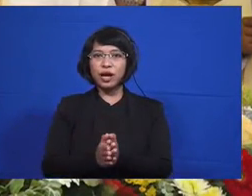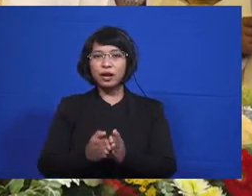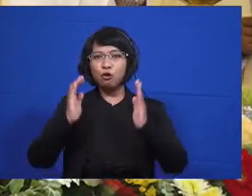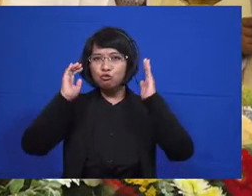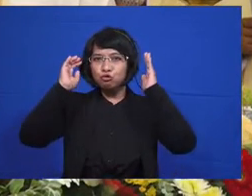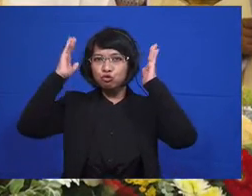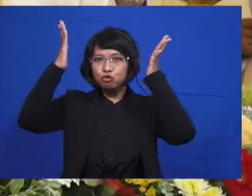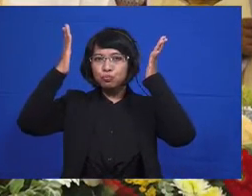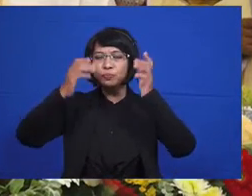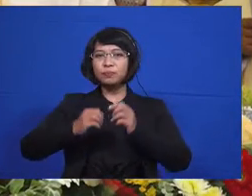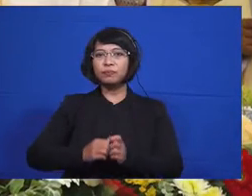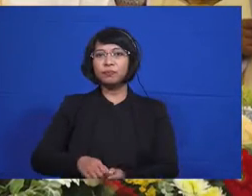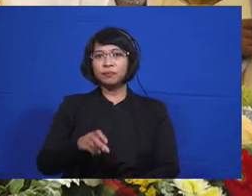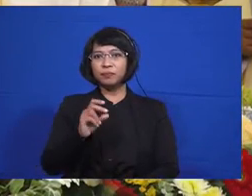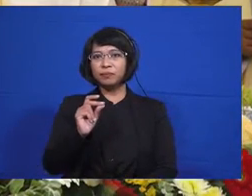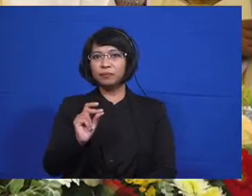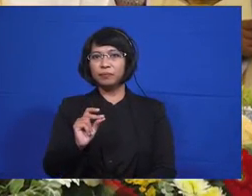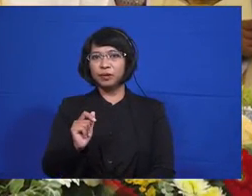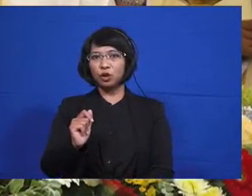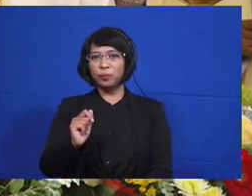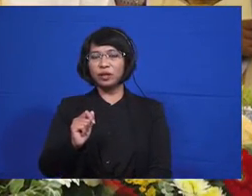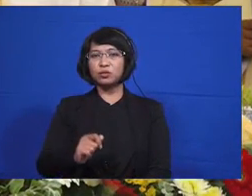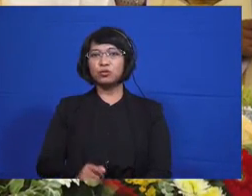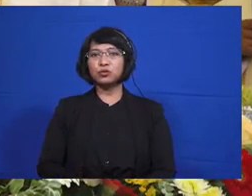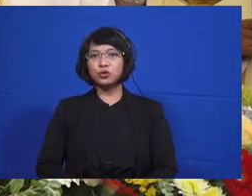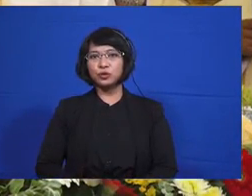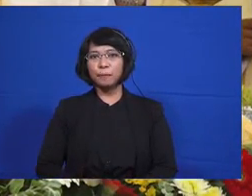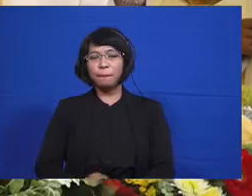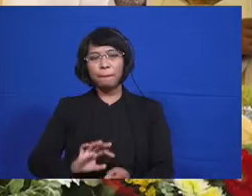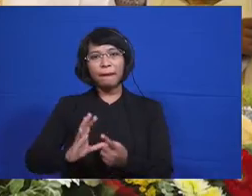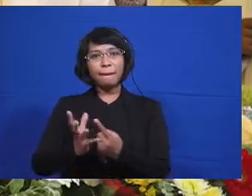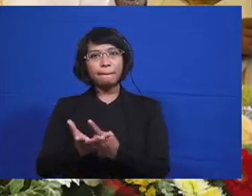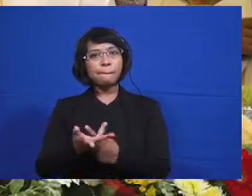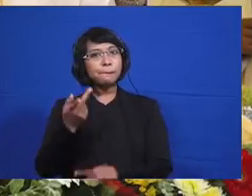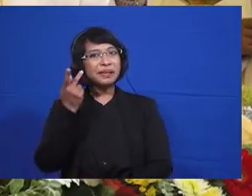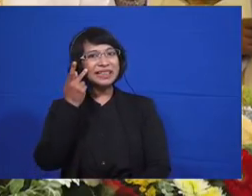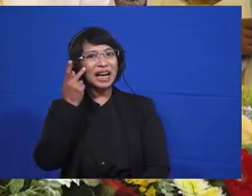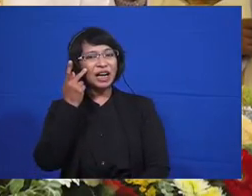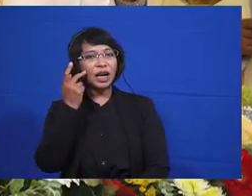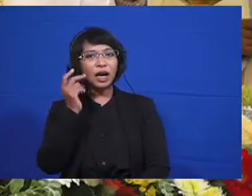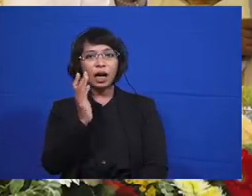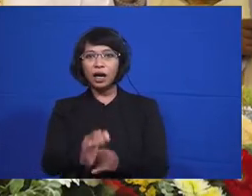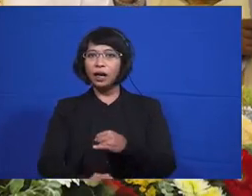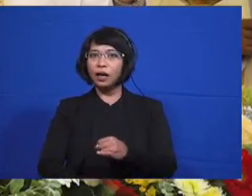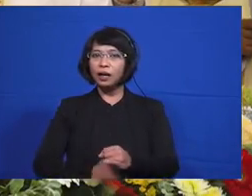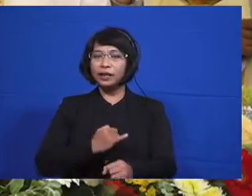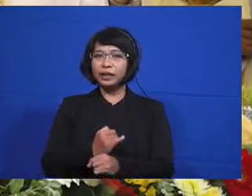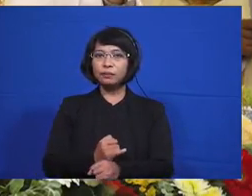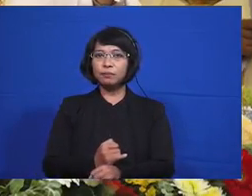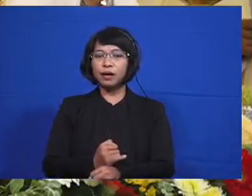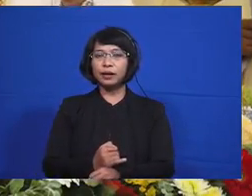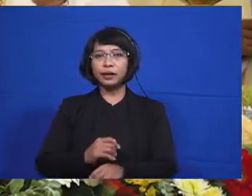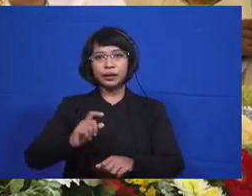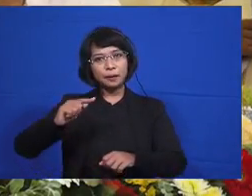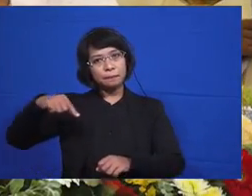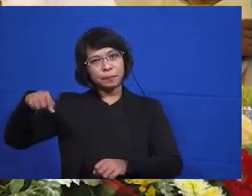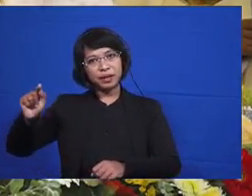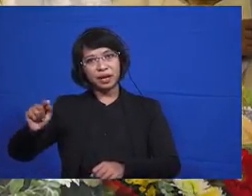Uskup Agung kami Robertus, dan para penjaga iman yang benar, Katolik dan